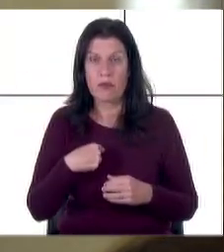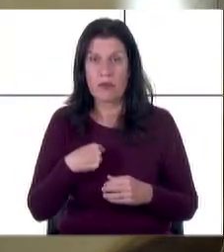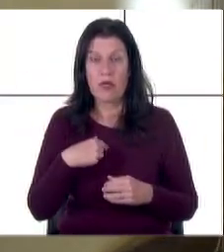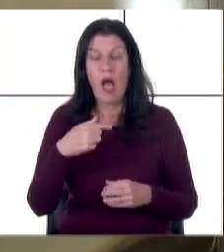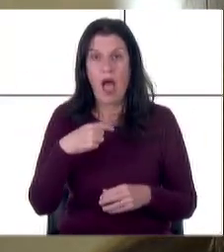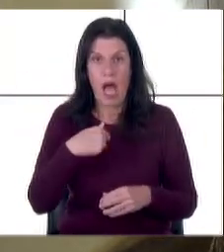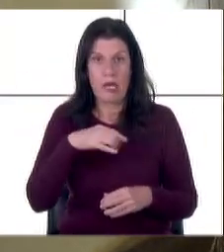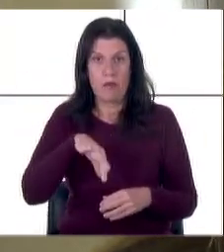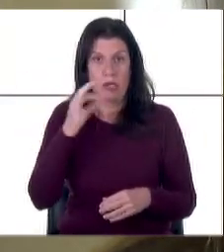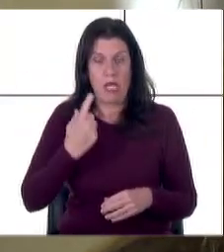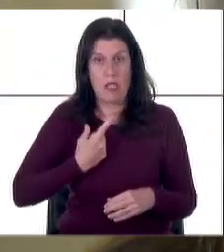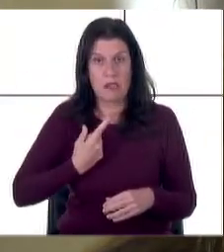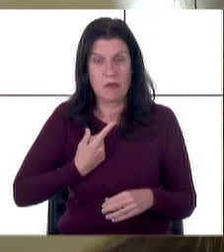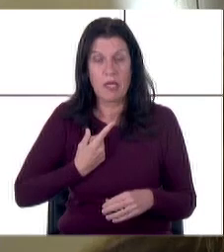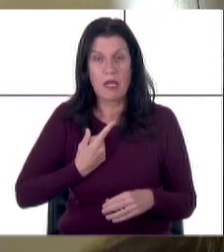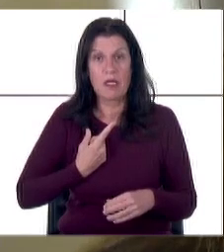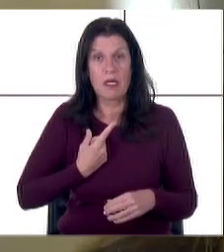עצמי